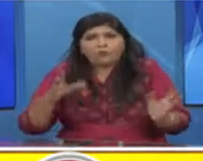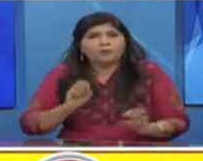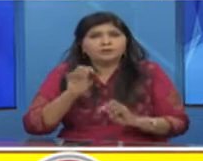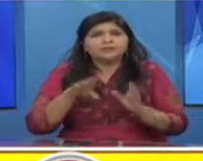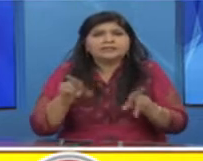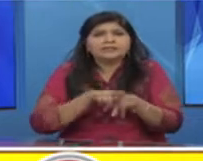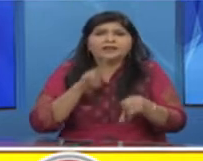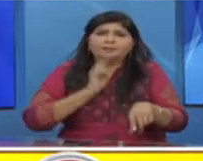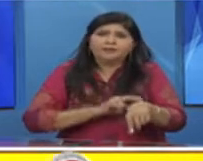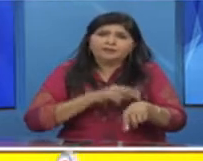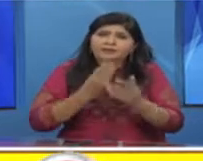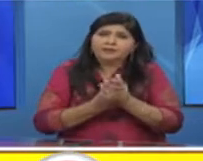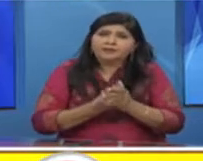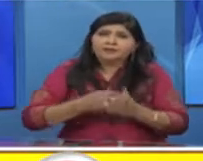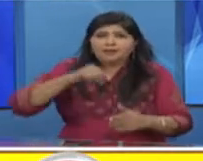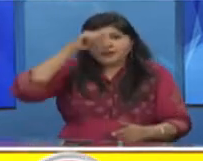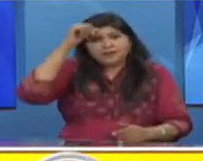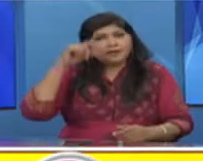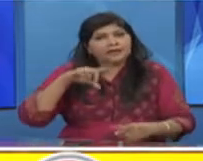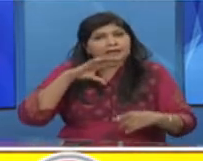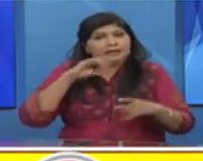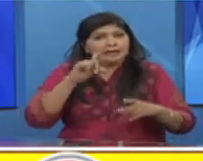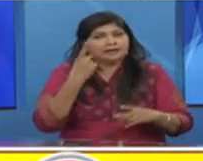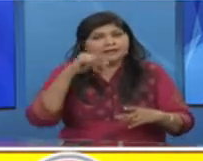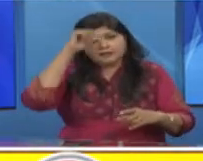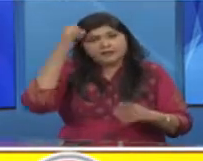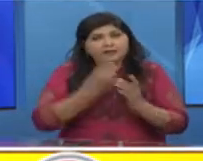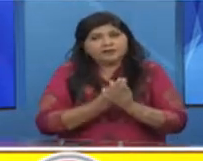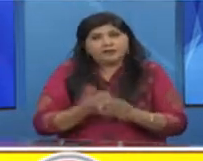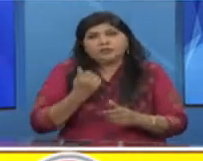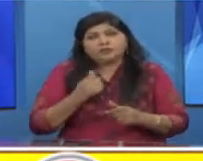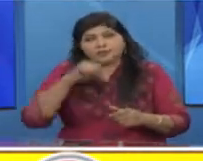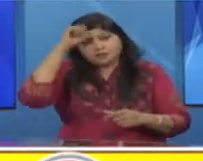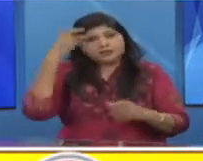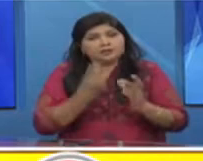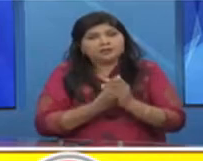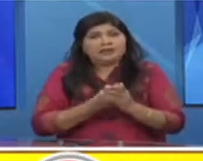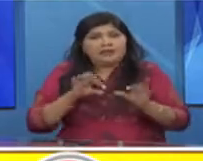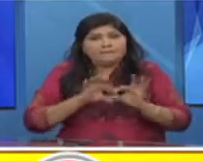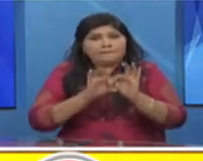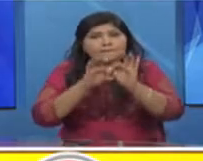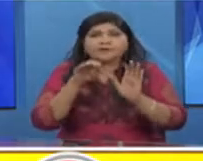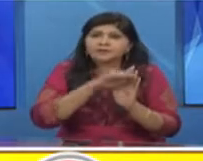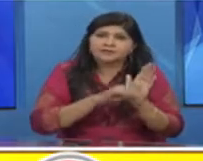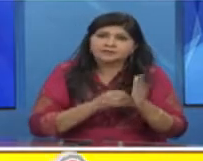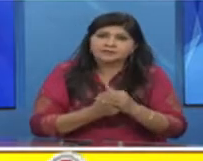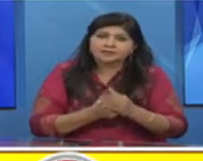साथ साथ एक भारत श्रेष्ठ भारत ये पर्पज से भी हम जुड़ जाते हैं। और